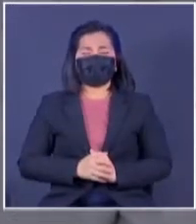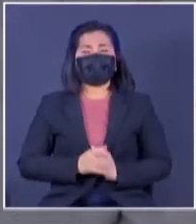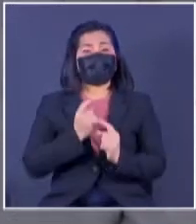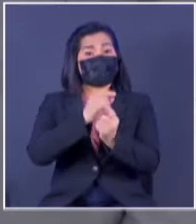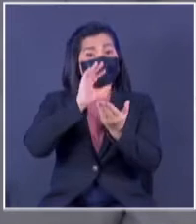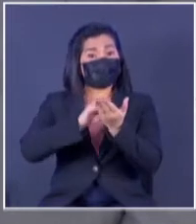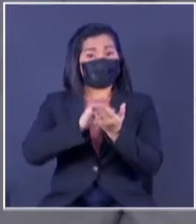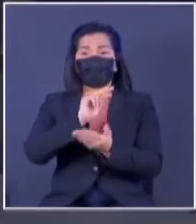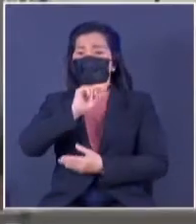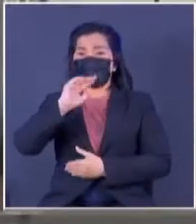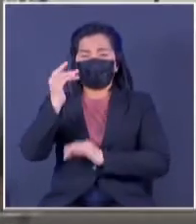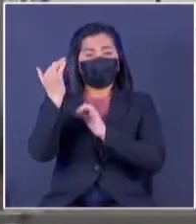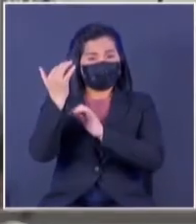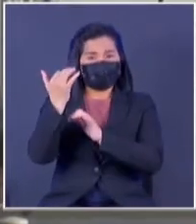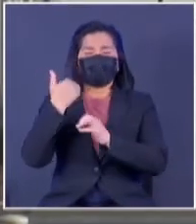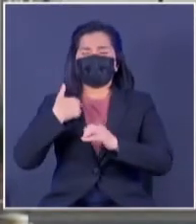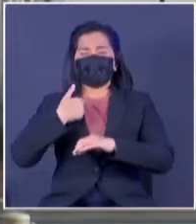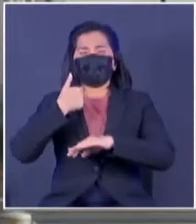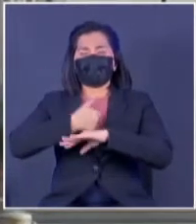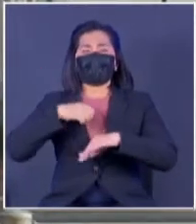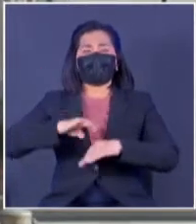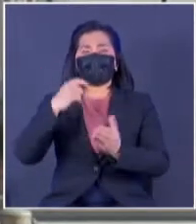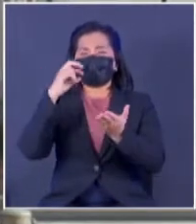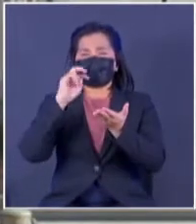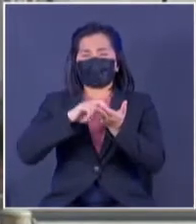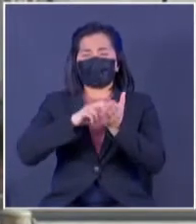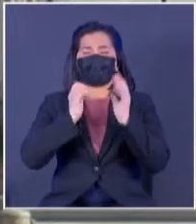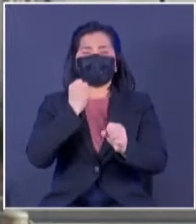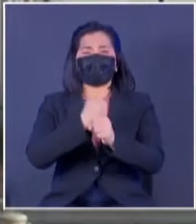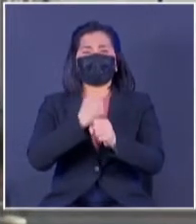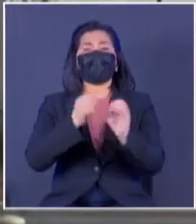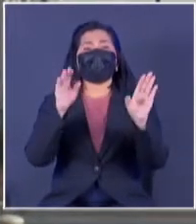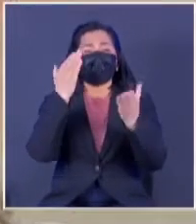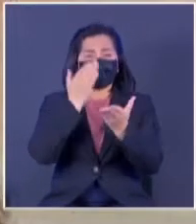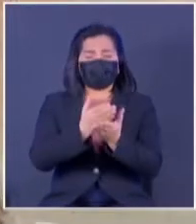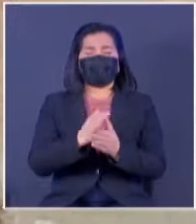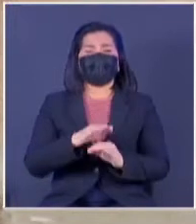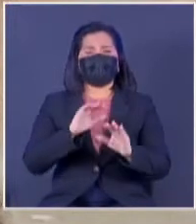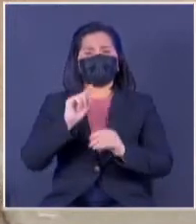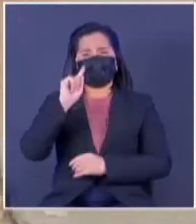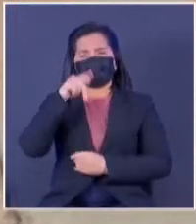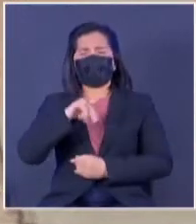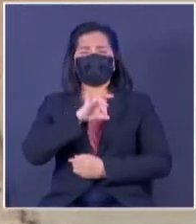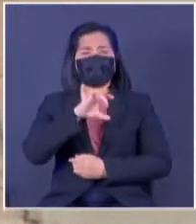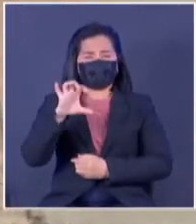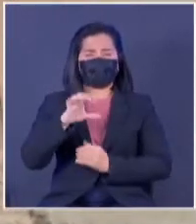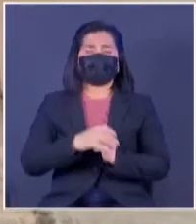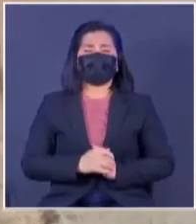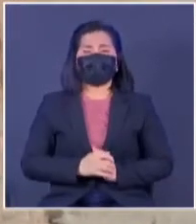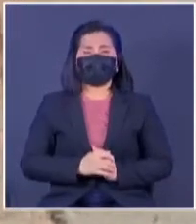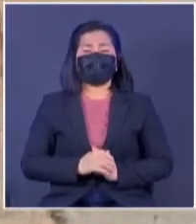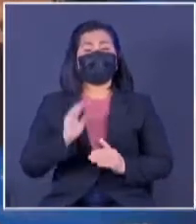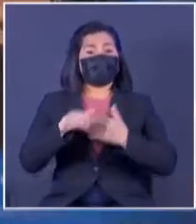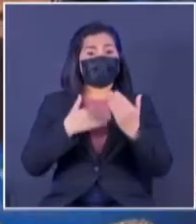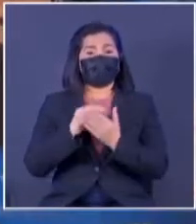ข้อมูลในระบบเนี่ยพบว่ามีนายจ้างรับรองลูกจ้างหยุดงานไม่ได้ทำงานแล้วเนี่ยนะครับประมาณ 1,800 รายจากทั้งห